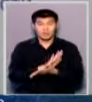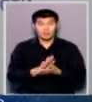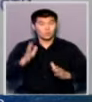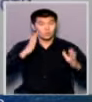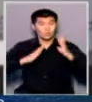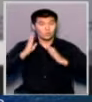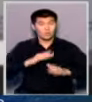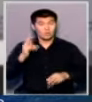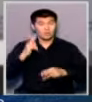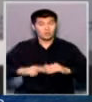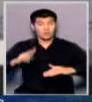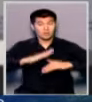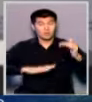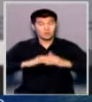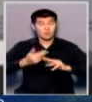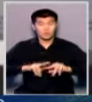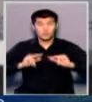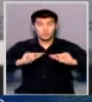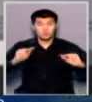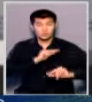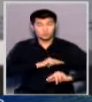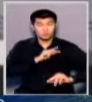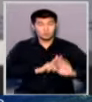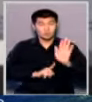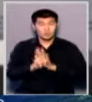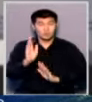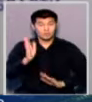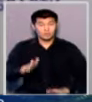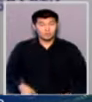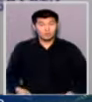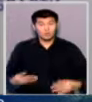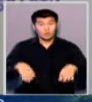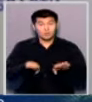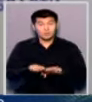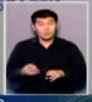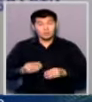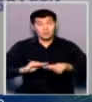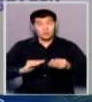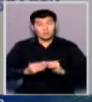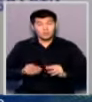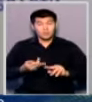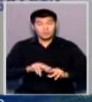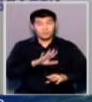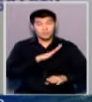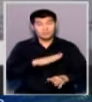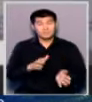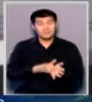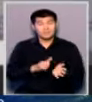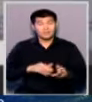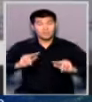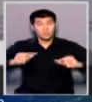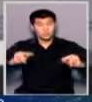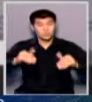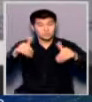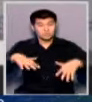оқу орнын аяқтаған мамандар ұстаздық қызметке орналасуда. Осылайша өзекті проблема болған кадр мәселесі